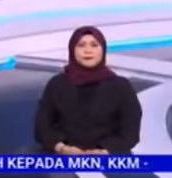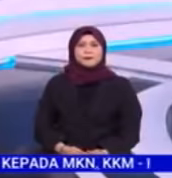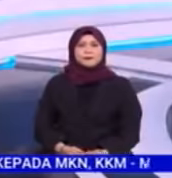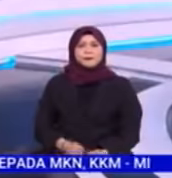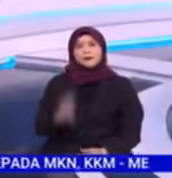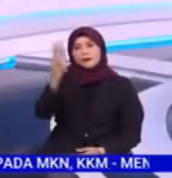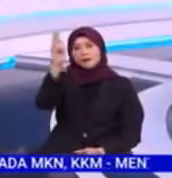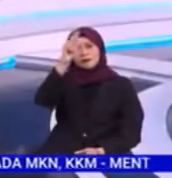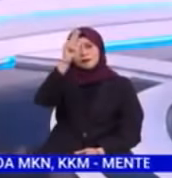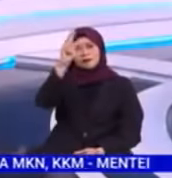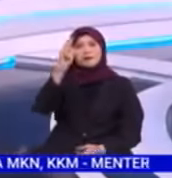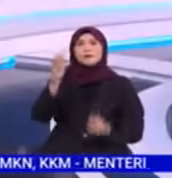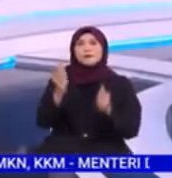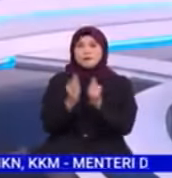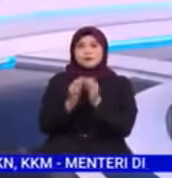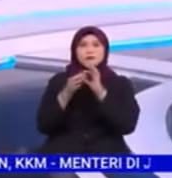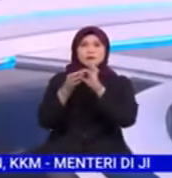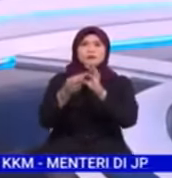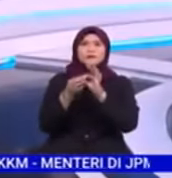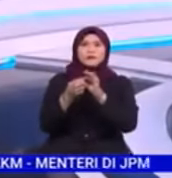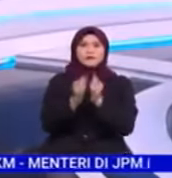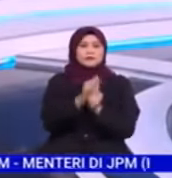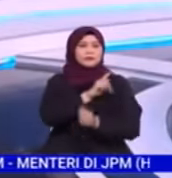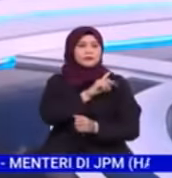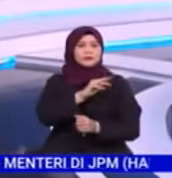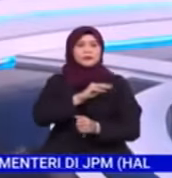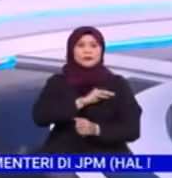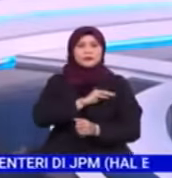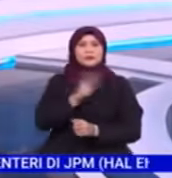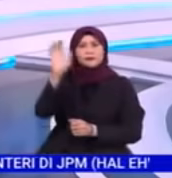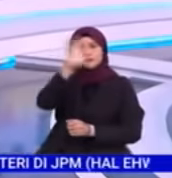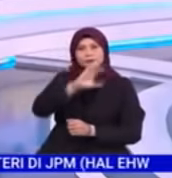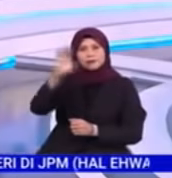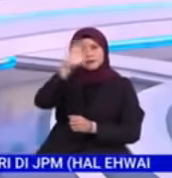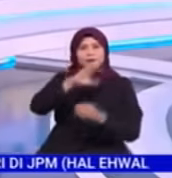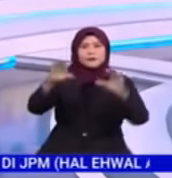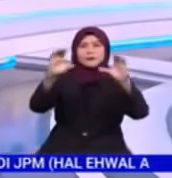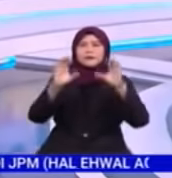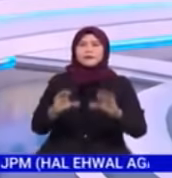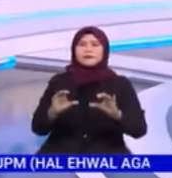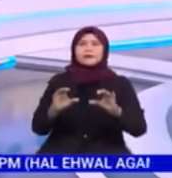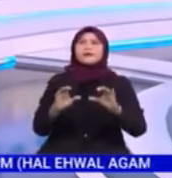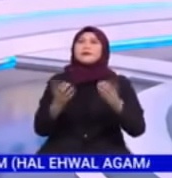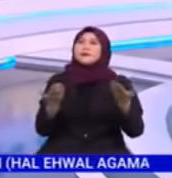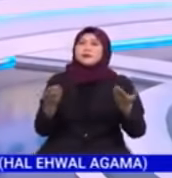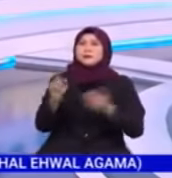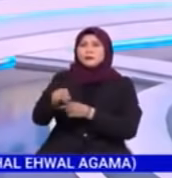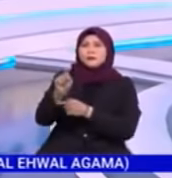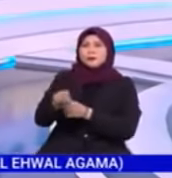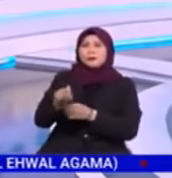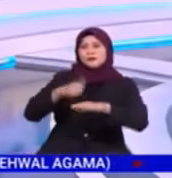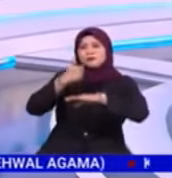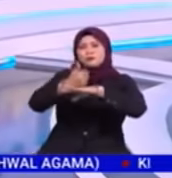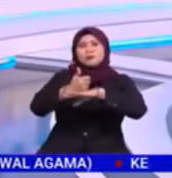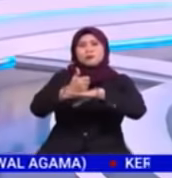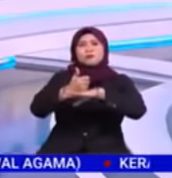Hai kerajaan sesama agensi dan kementerian berkaitan akan mencari pendekatan beserta jujur masuk keperluan mewujudkan badan kawa